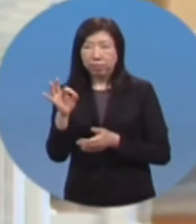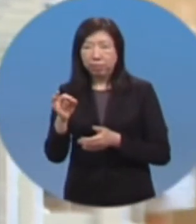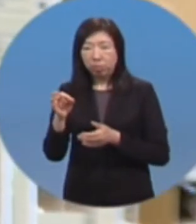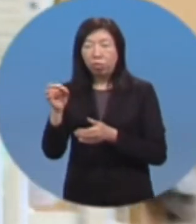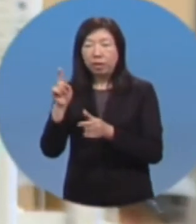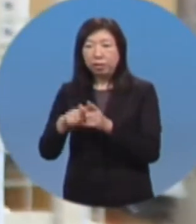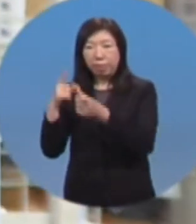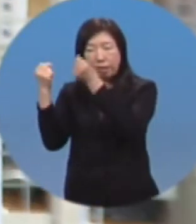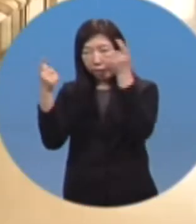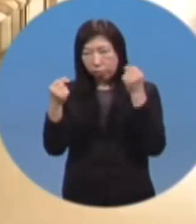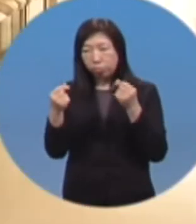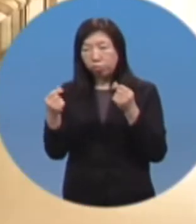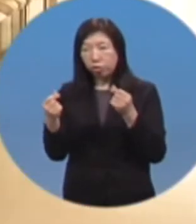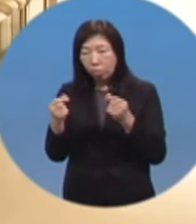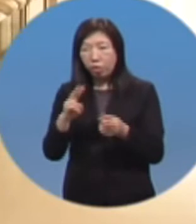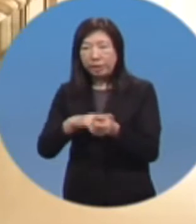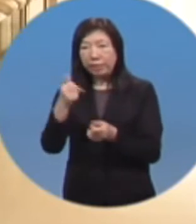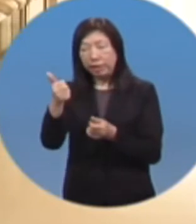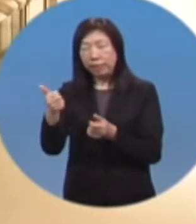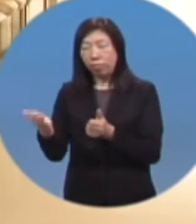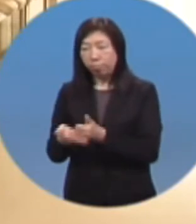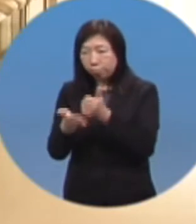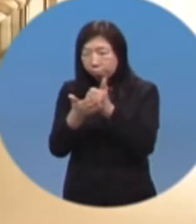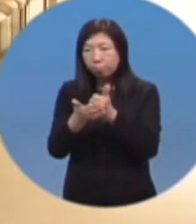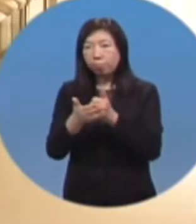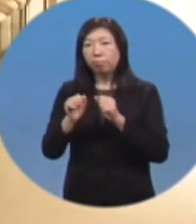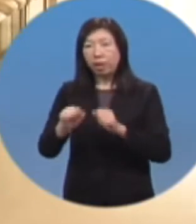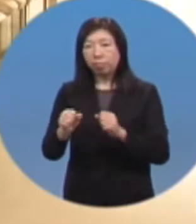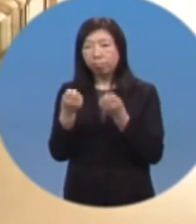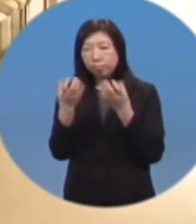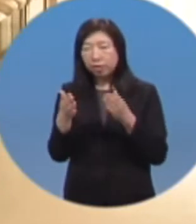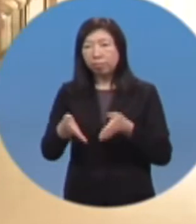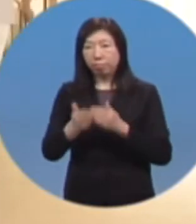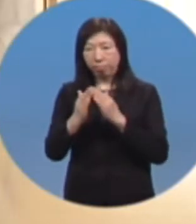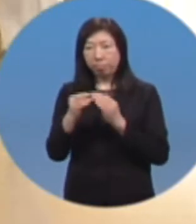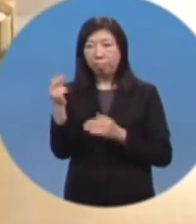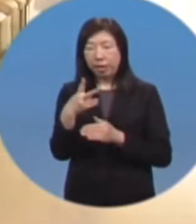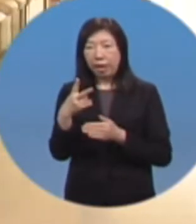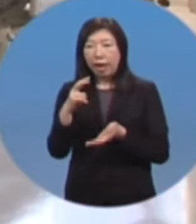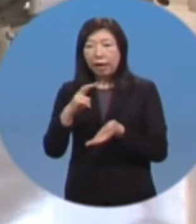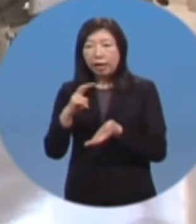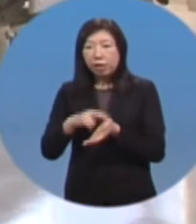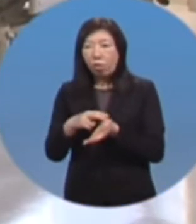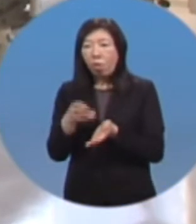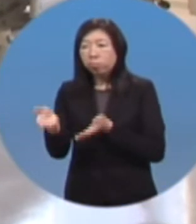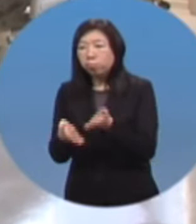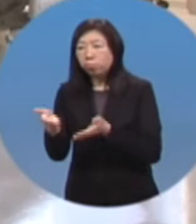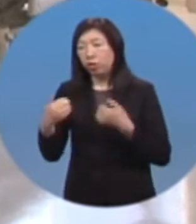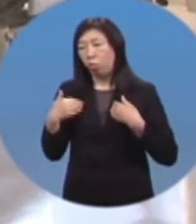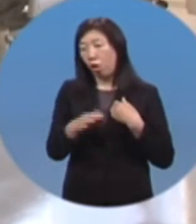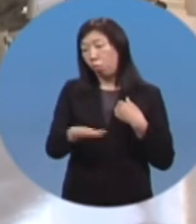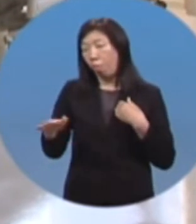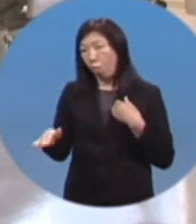地域医療を担う医師を育成する講座を新設します。また医療的ケア児などへの支援を拡